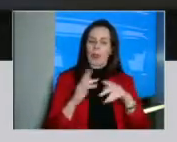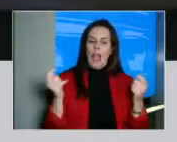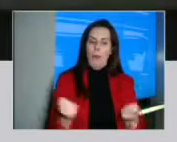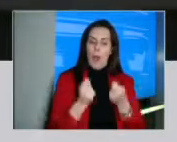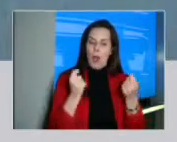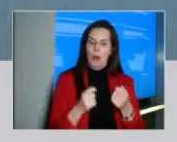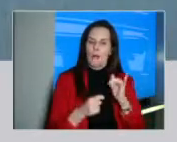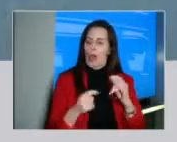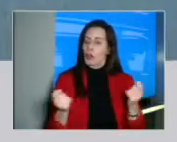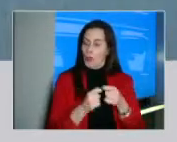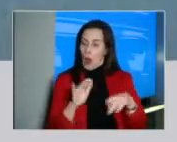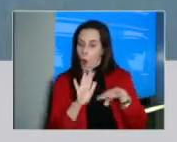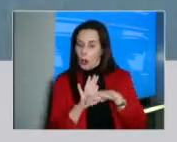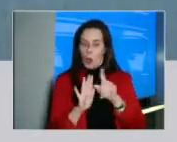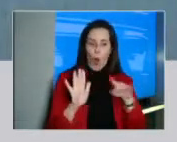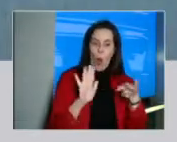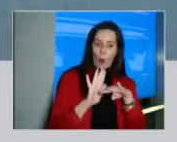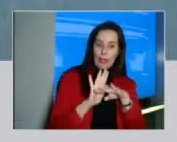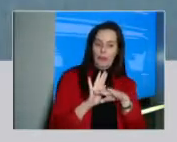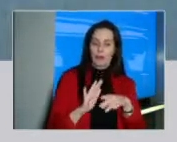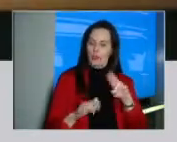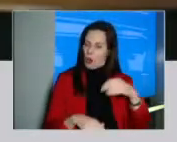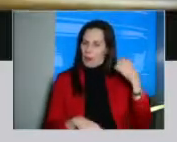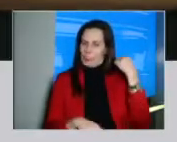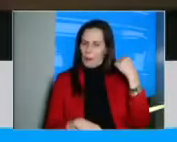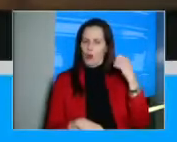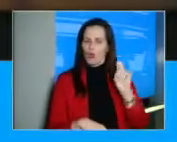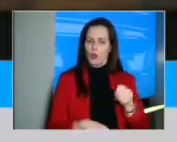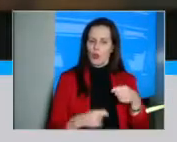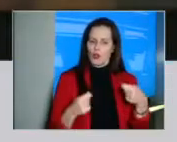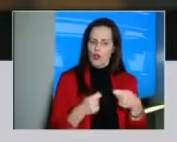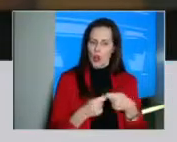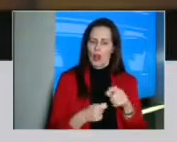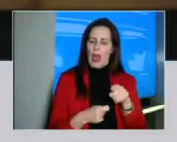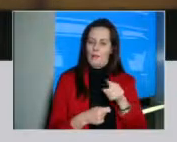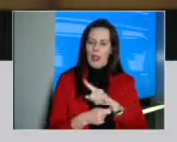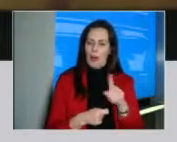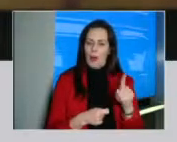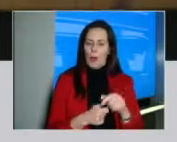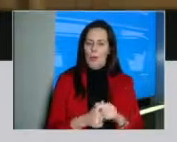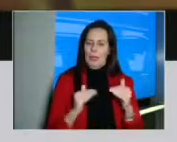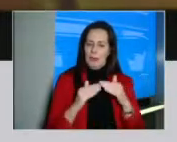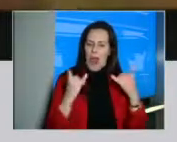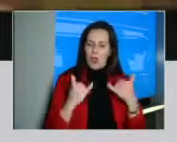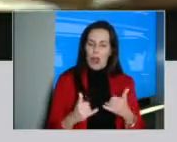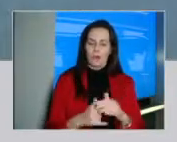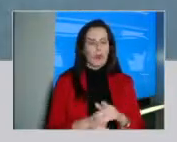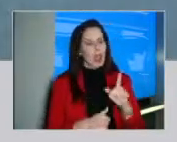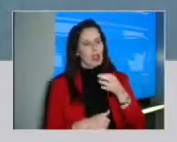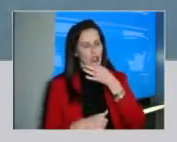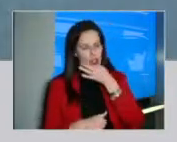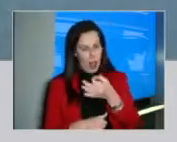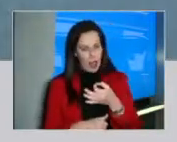האם תעמולה מסוימת היא חוקית או לא? אוקיי. יש לו עוד כמה סמכויות שיפוטיות שמתחבאות פה ושם, אבל הם לא לשולחן הזה, אני מניח. אוקיי. השאלה